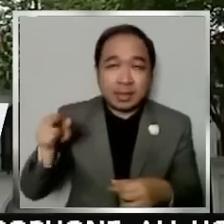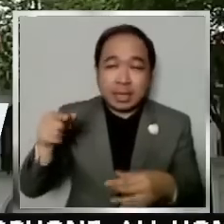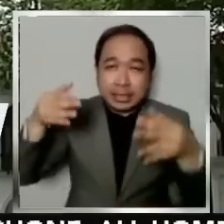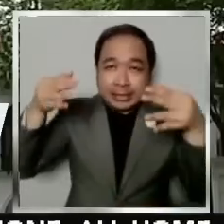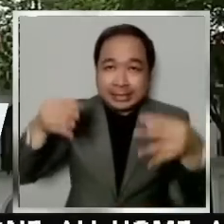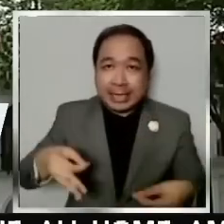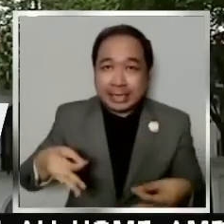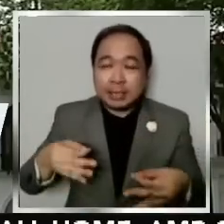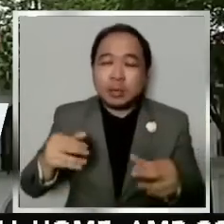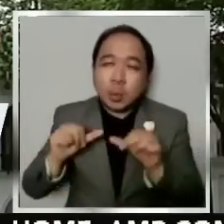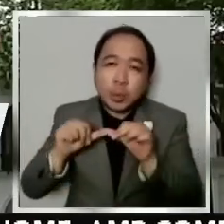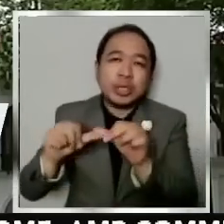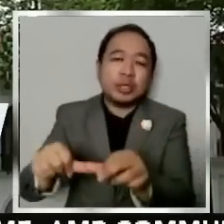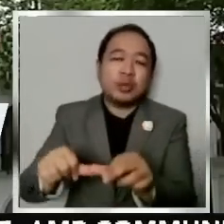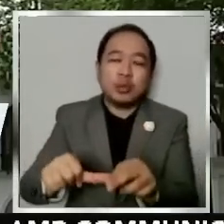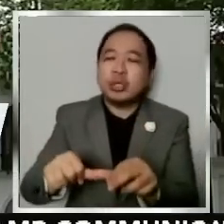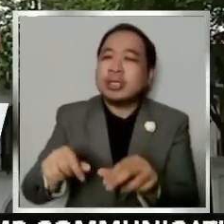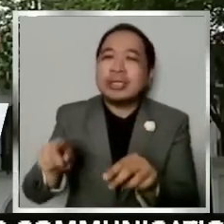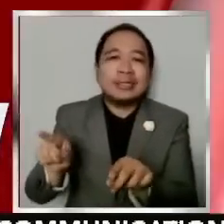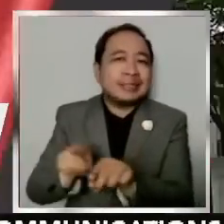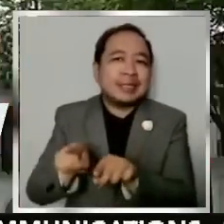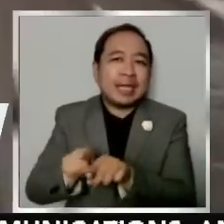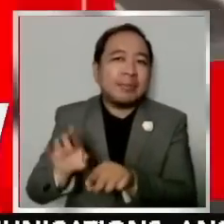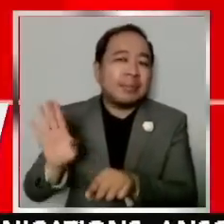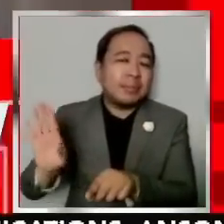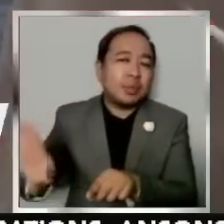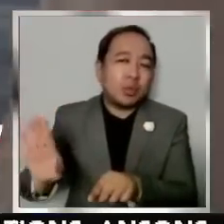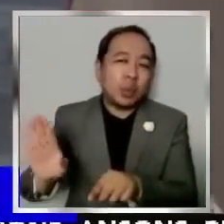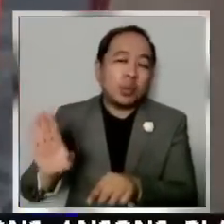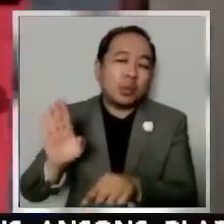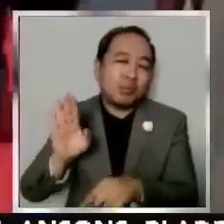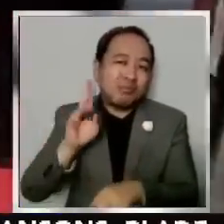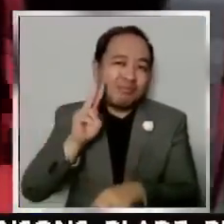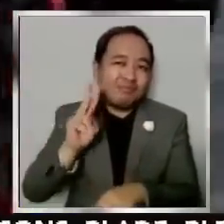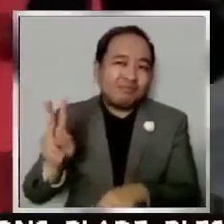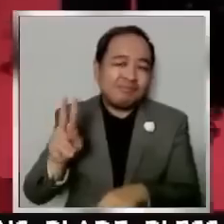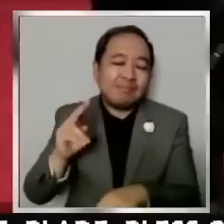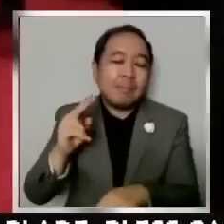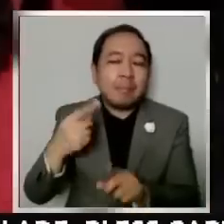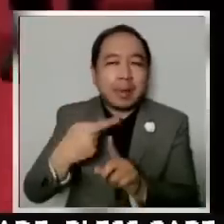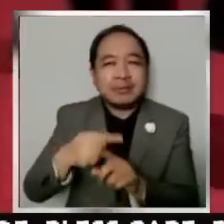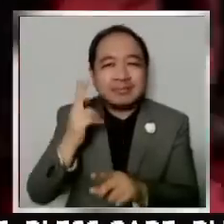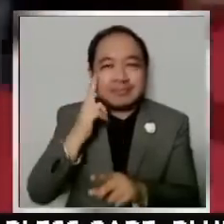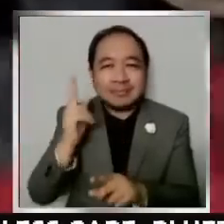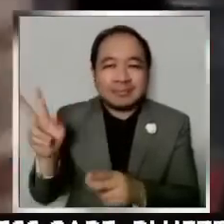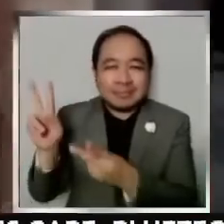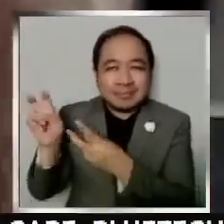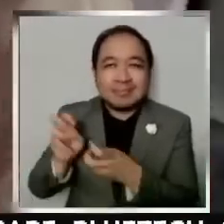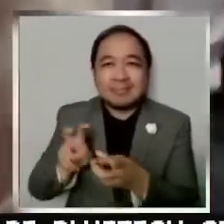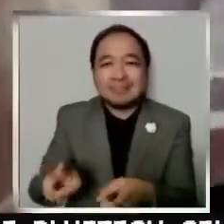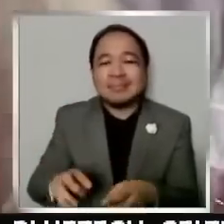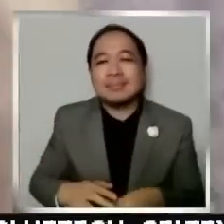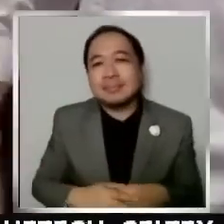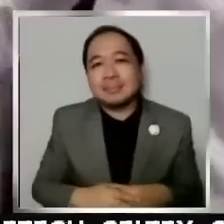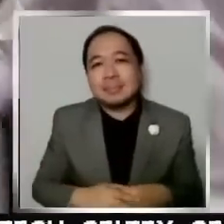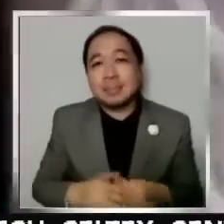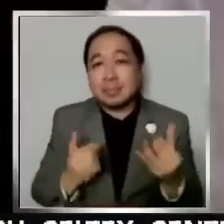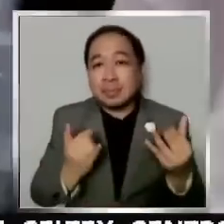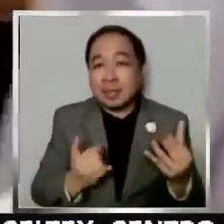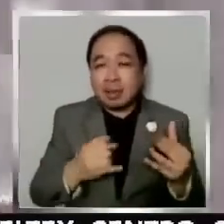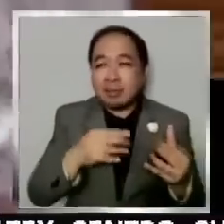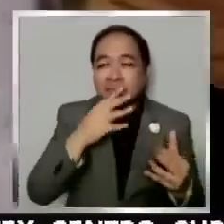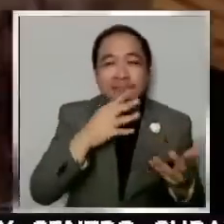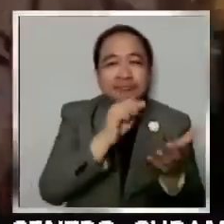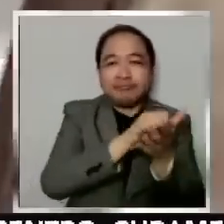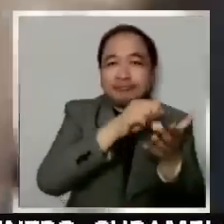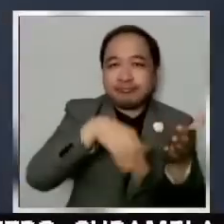lang ng posisyon ng kanyang administrasyon. Sa pagbasura ng ICC sa apela ng Pilipinas, wala na raw susunod